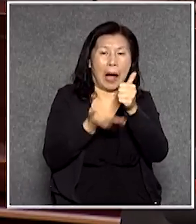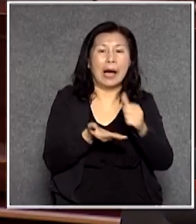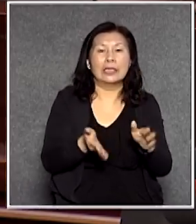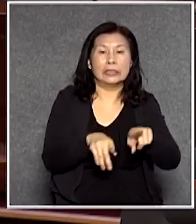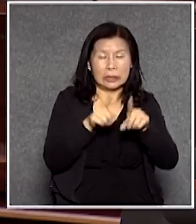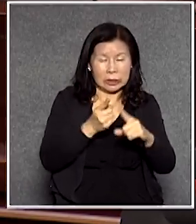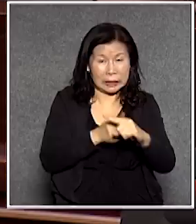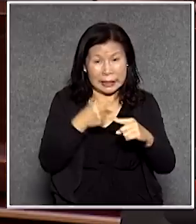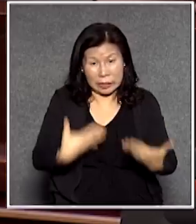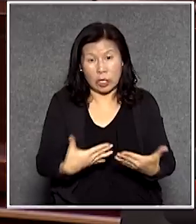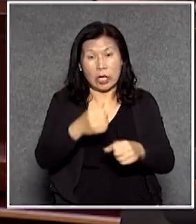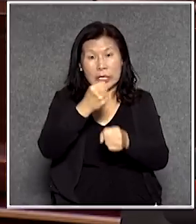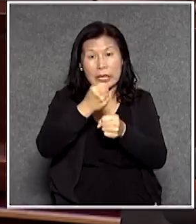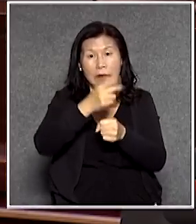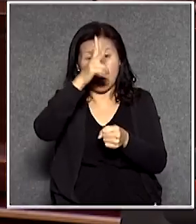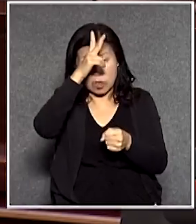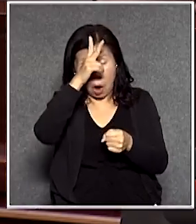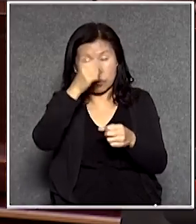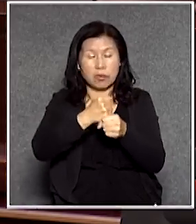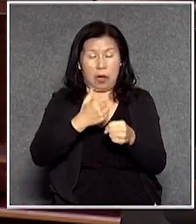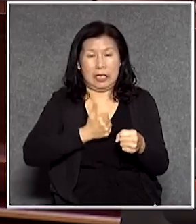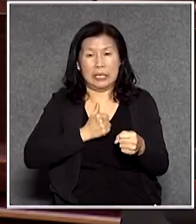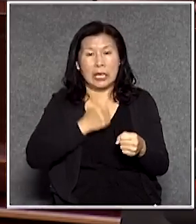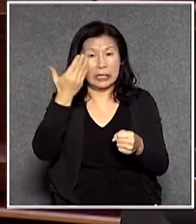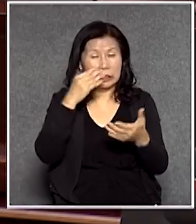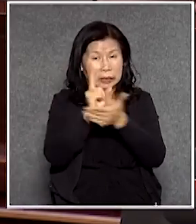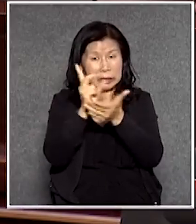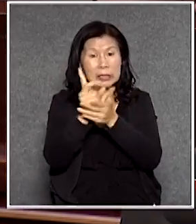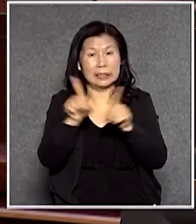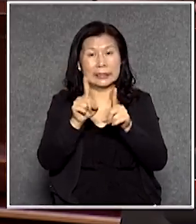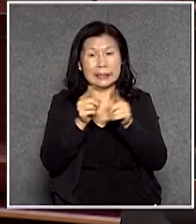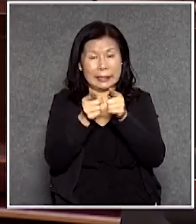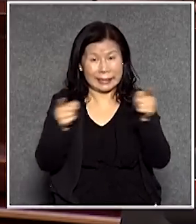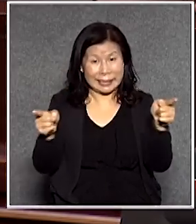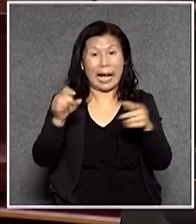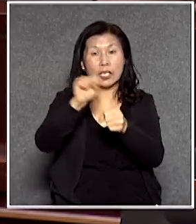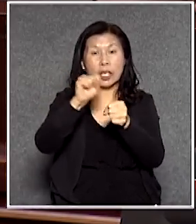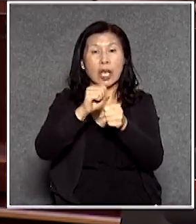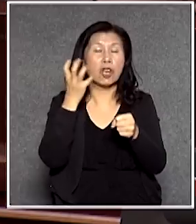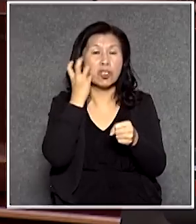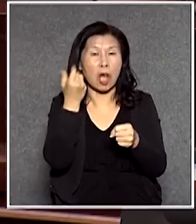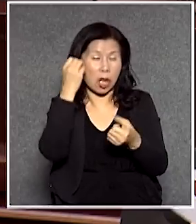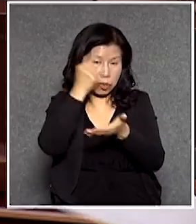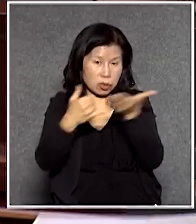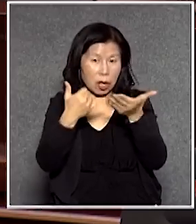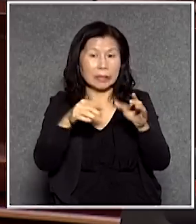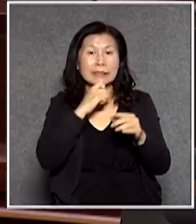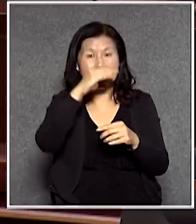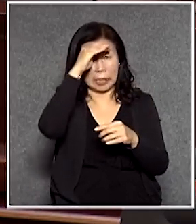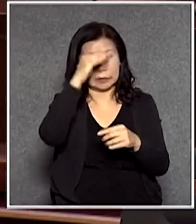顧及現職的公務員的感受，特別是多年來一直爭取延長現職公務員退休年齡的警